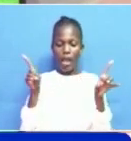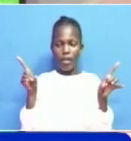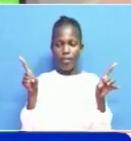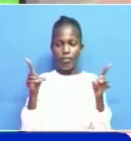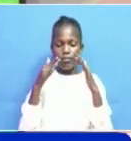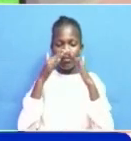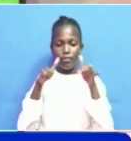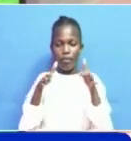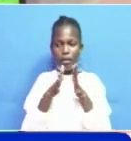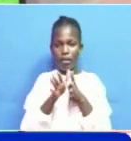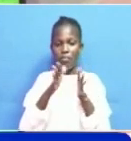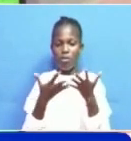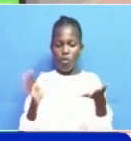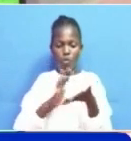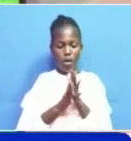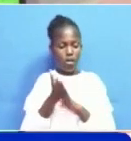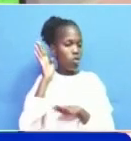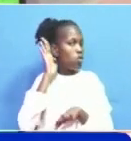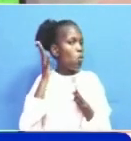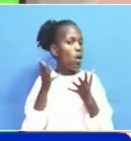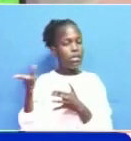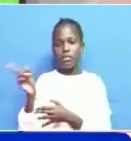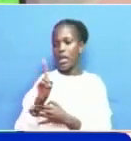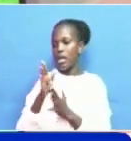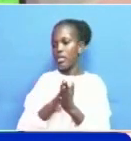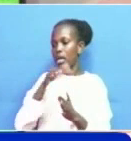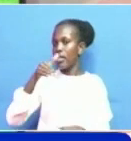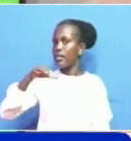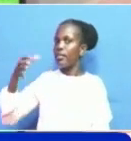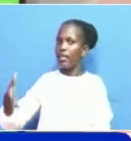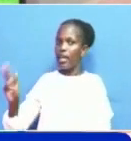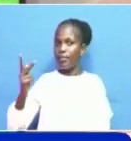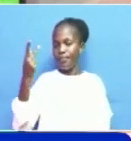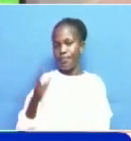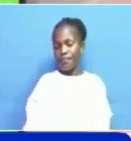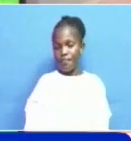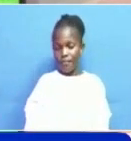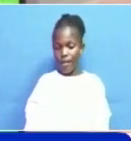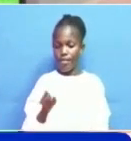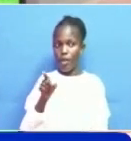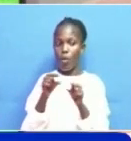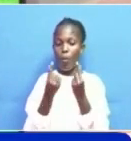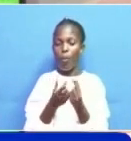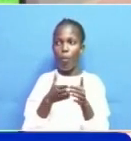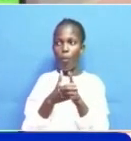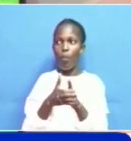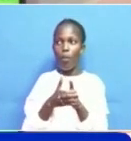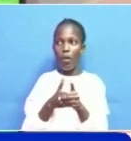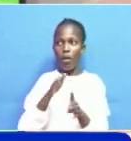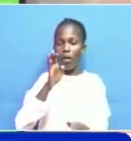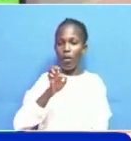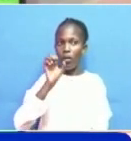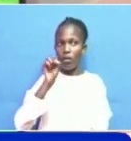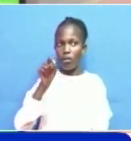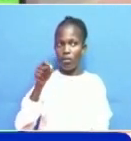nyumba na mali yoba tena kumaidhu kisi ya musini wa ilovi na misini ingi menene vandi ya Kenya. Ikundi yetu ngewe ni Ambassador Esther